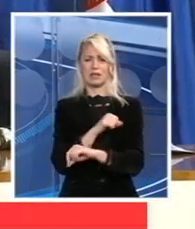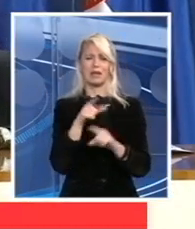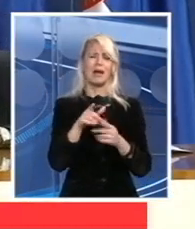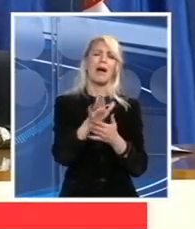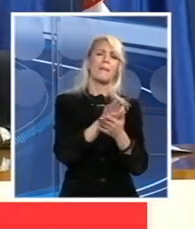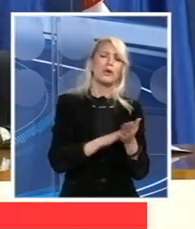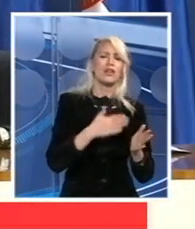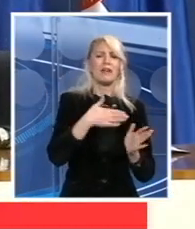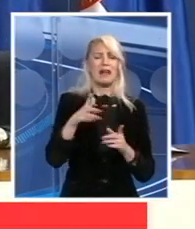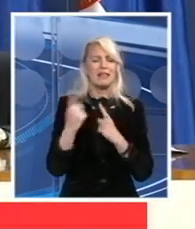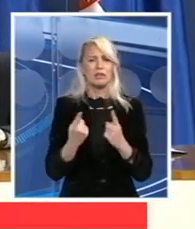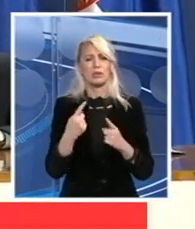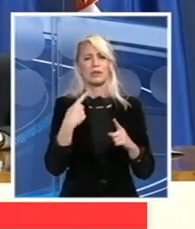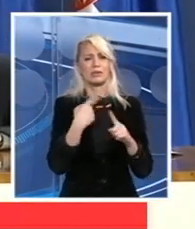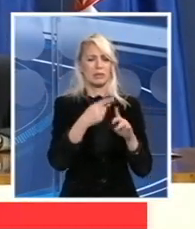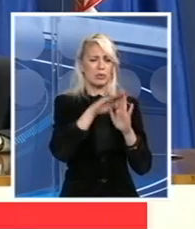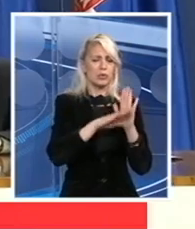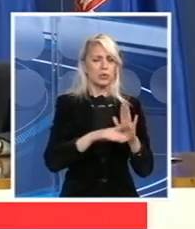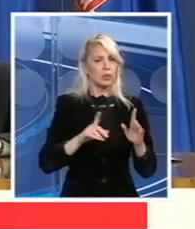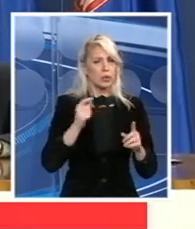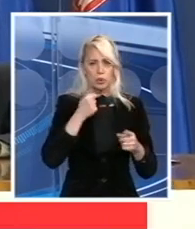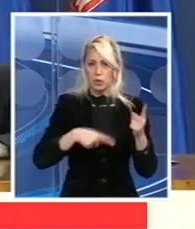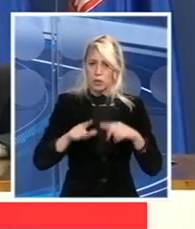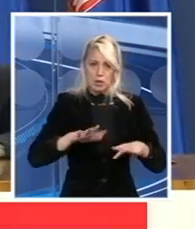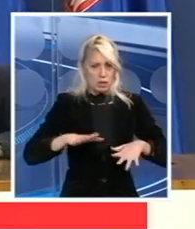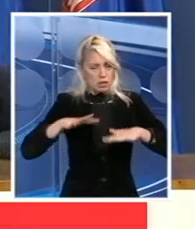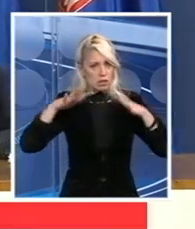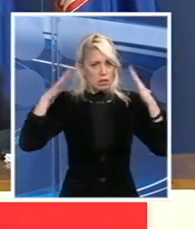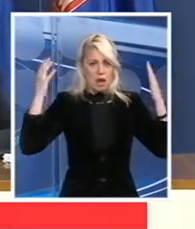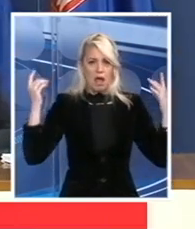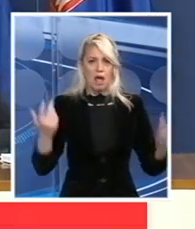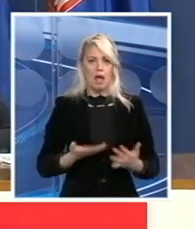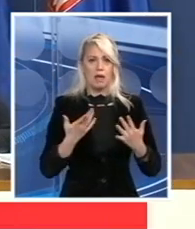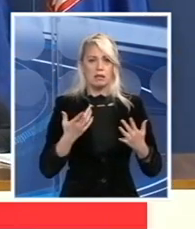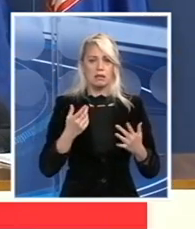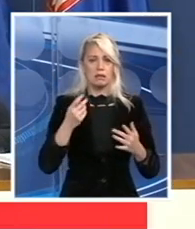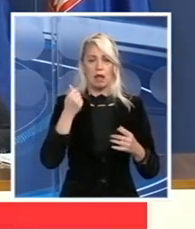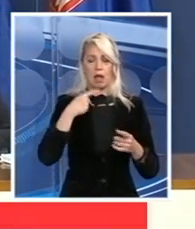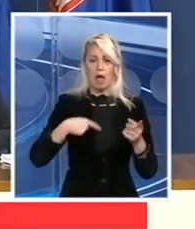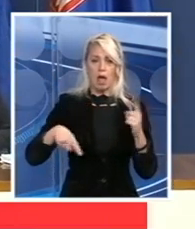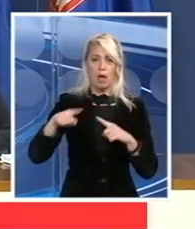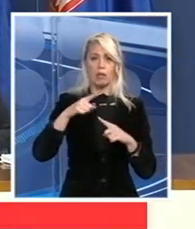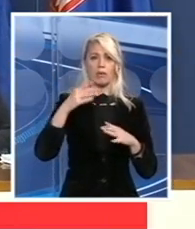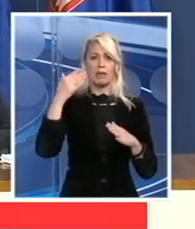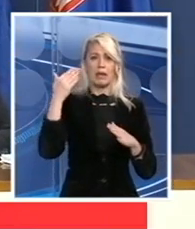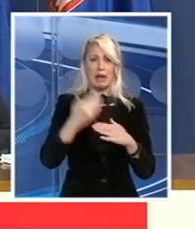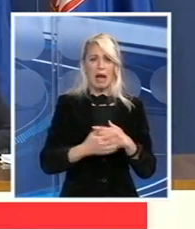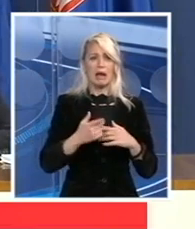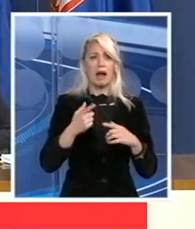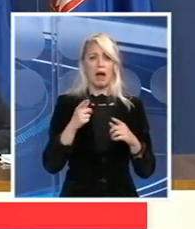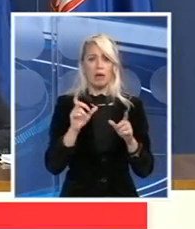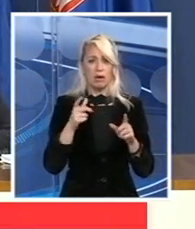situacija sa tim merama su veoma stresni. Svi ljudi koji su nakon toga dobili informaciju da su pozitivni, još